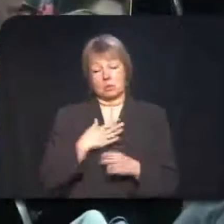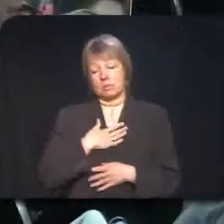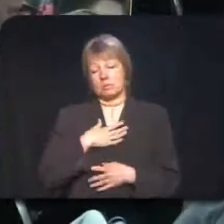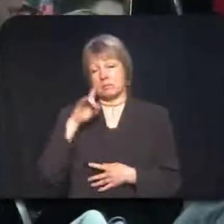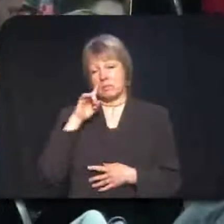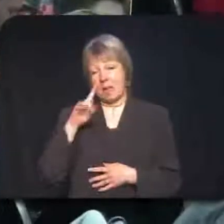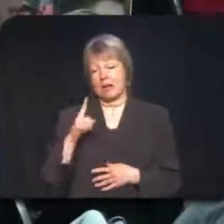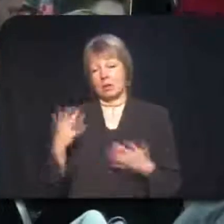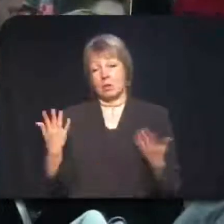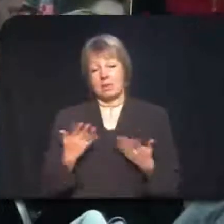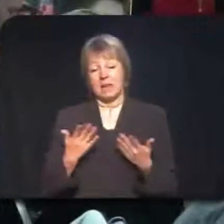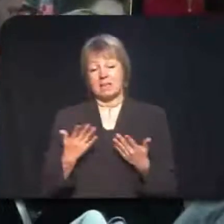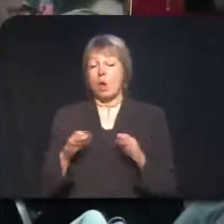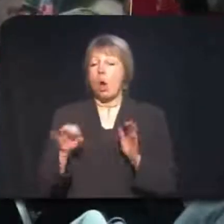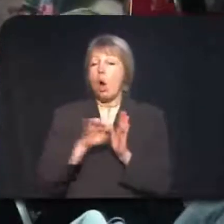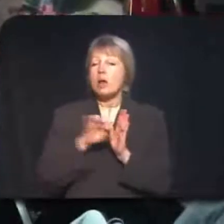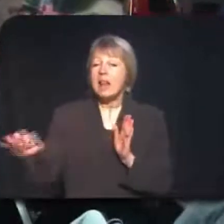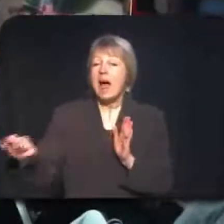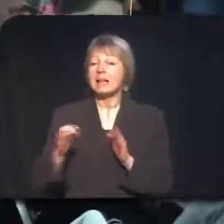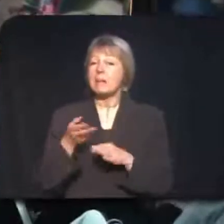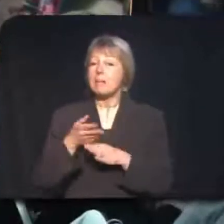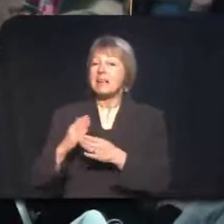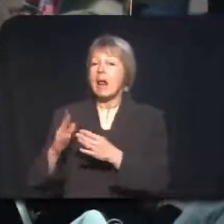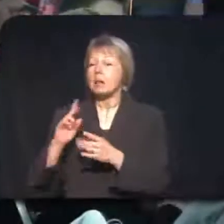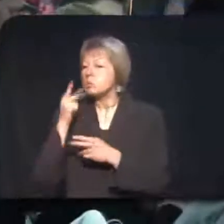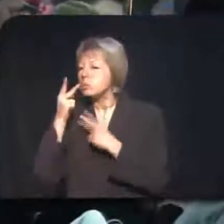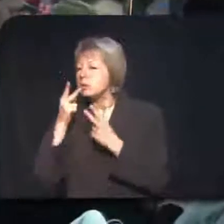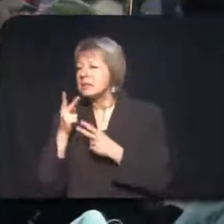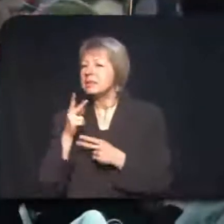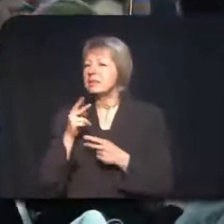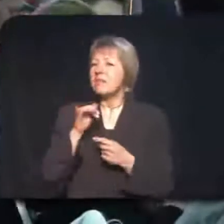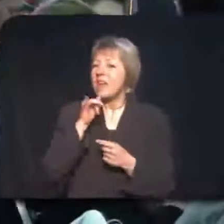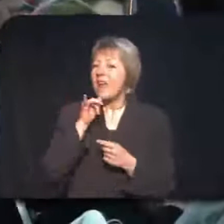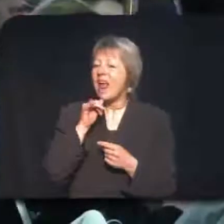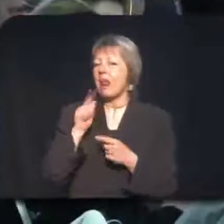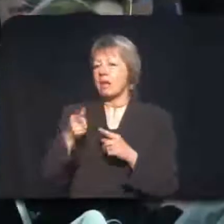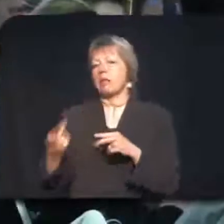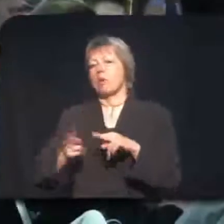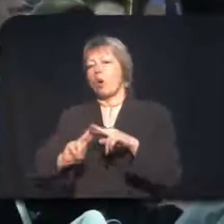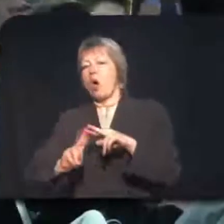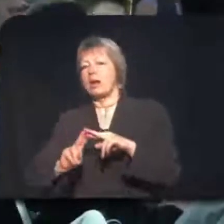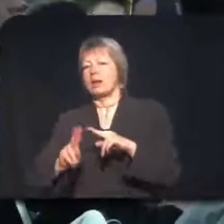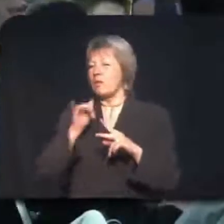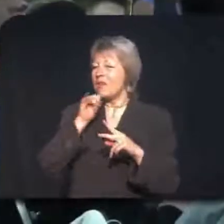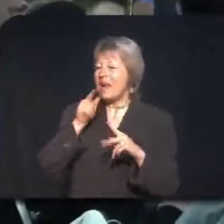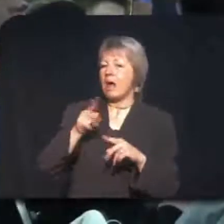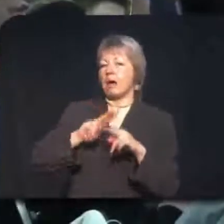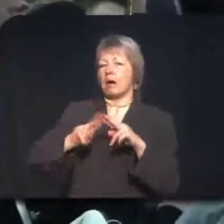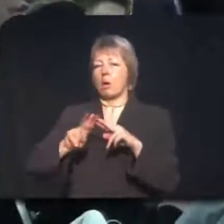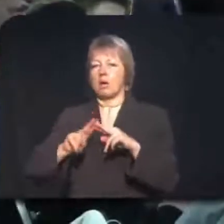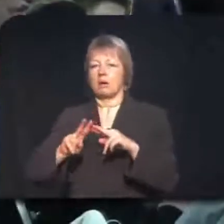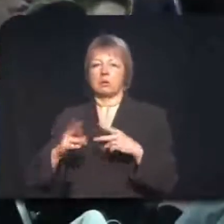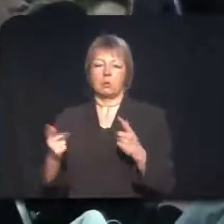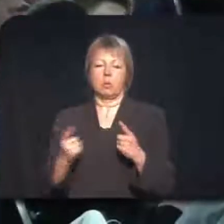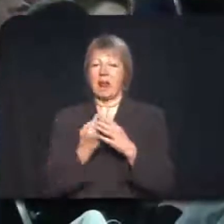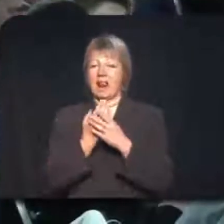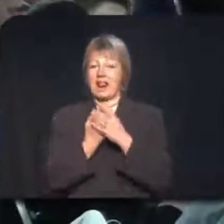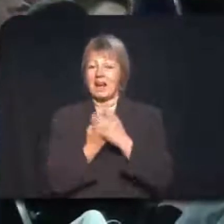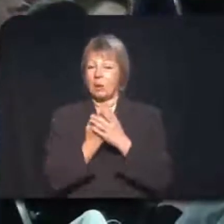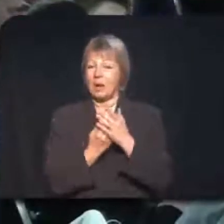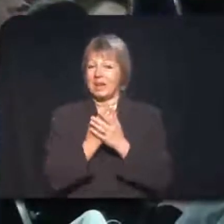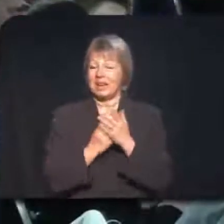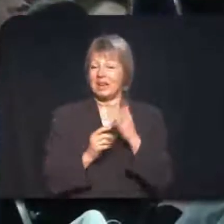Meinung nach müssen wir bei dem Thema Online Beteiligung aus Fehlern lernen und wenn ich mir anschaue wie aktuell der Einsatz von Liquid Feedback in der Piratenpartei